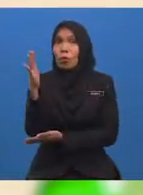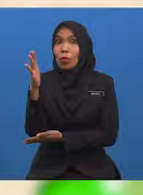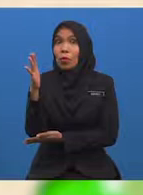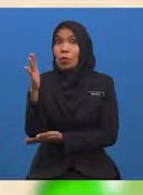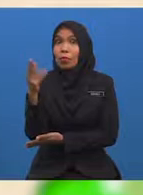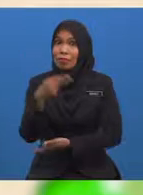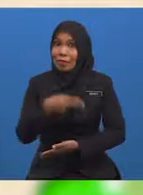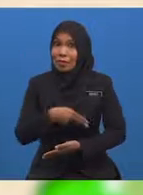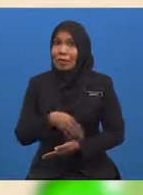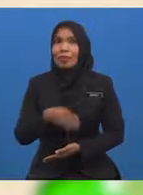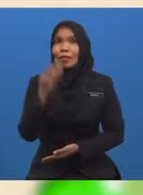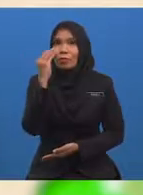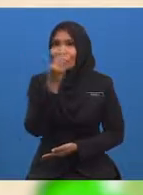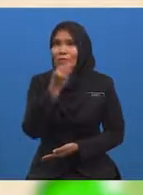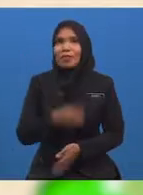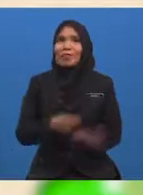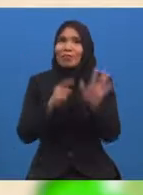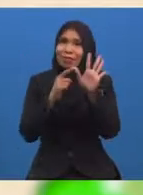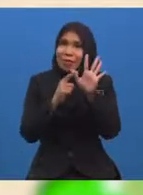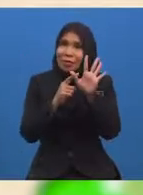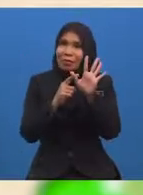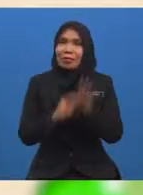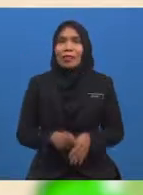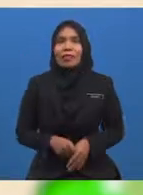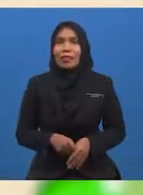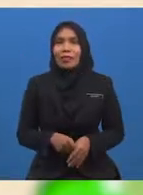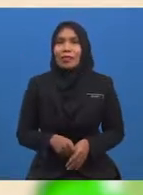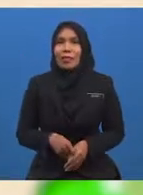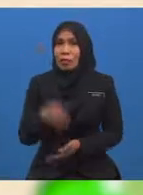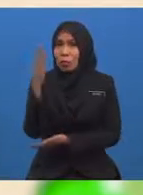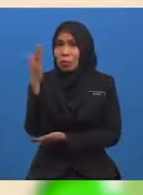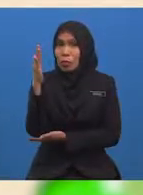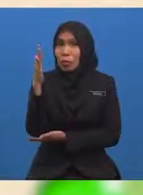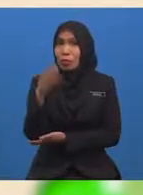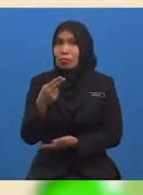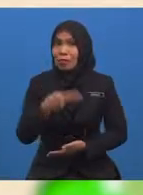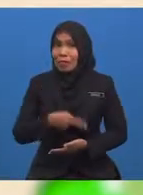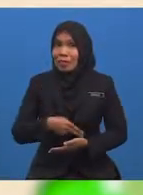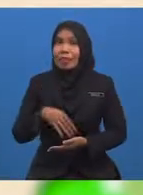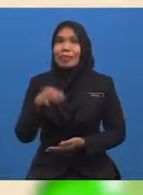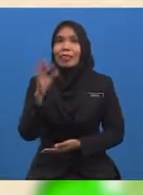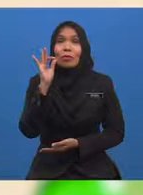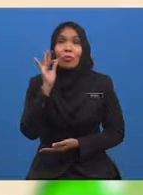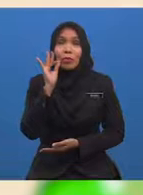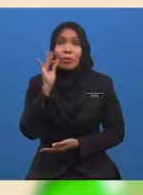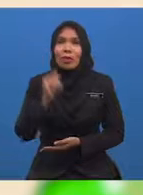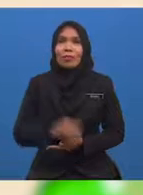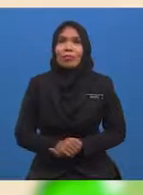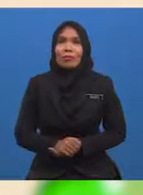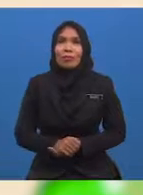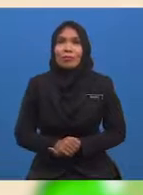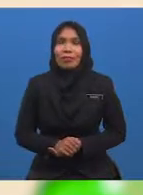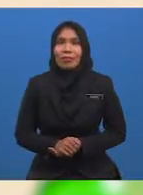Dan yang kelima, pokok menghasilkan buah. Apabila pokok menghasilkan